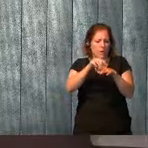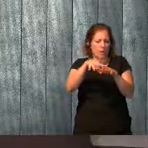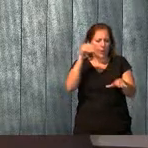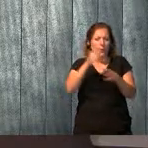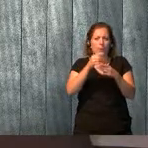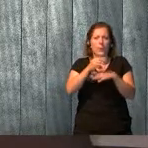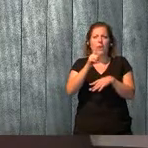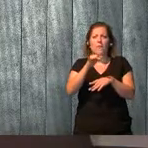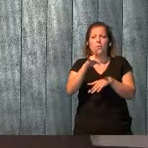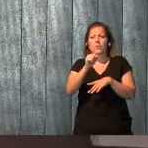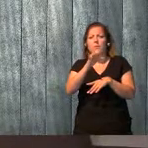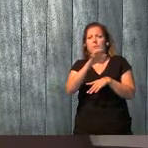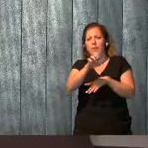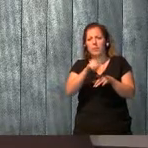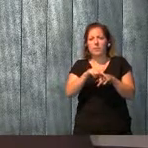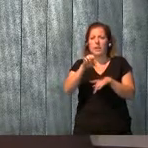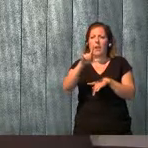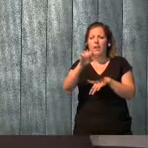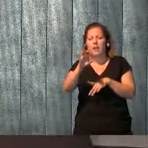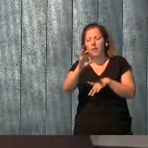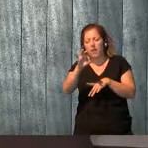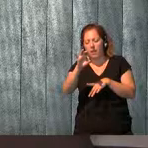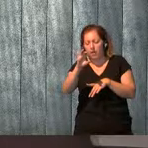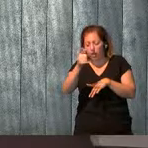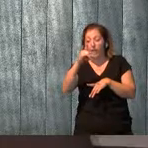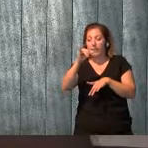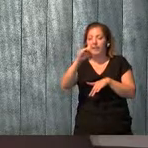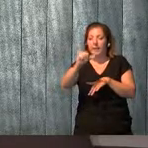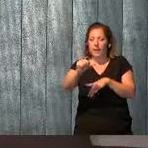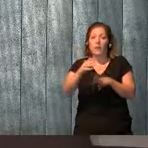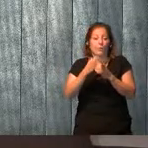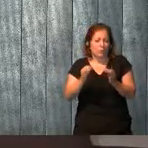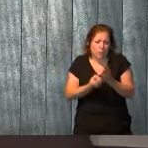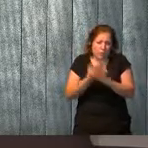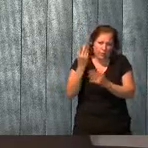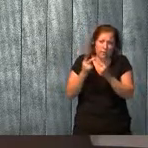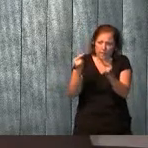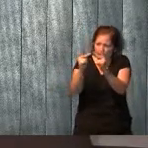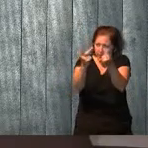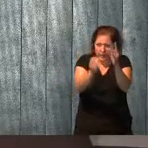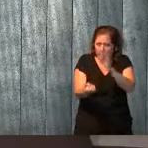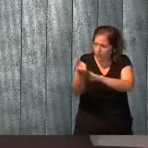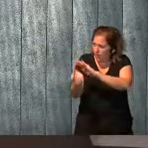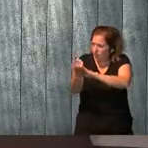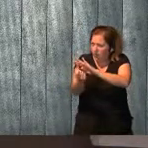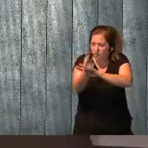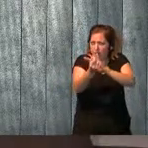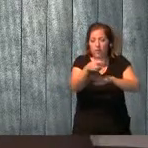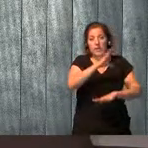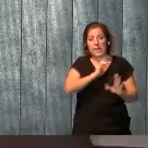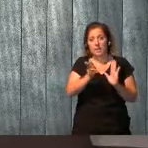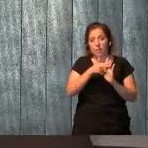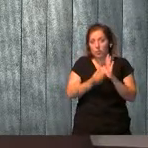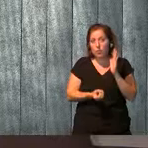de phosphate, également à côté d'El Jadida. Et dans toutes ces villes nouvelles, nous essayons d'introduire les nouvelles normes.